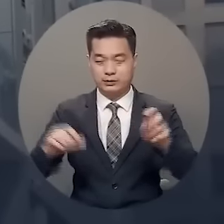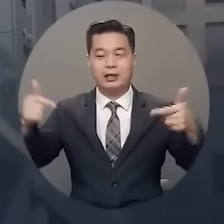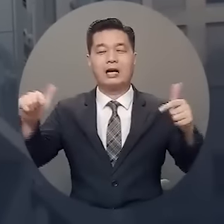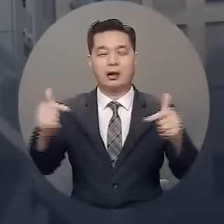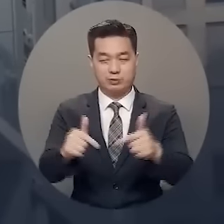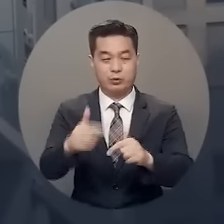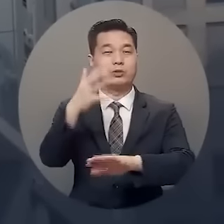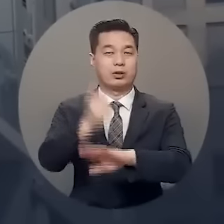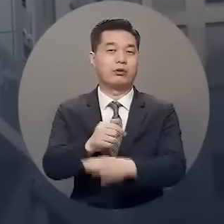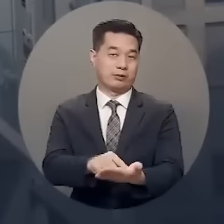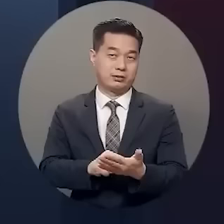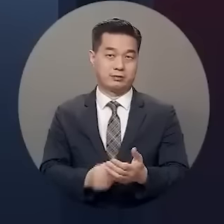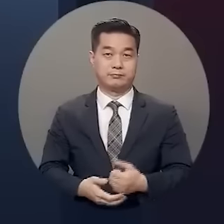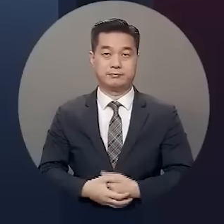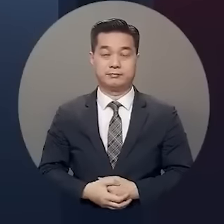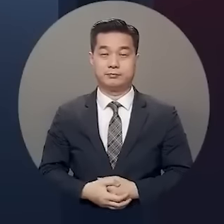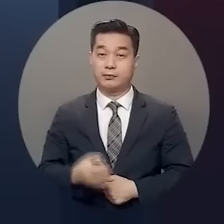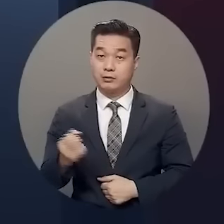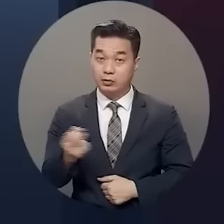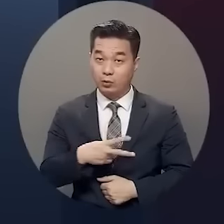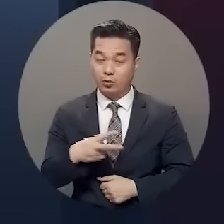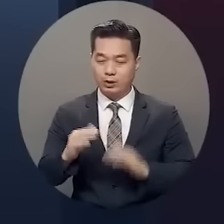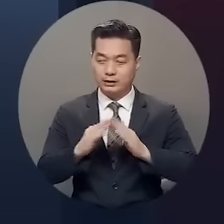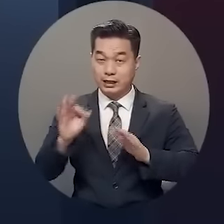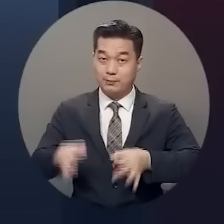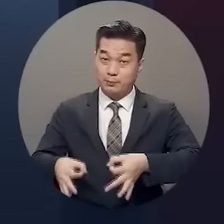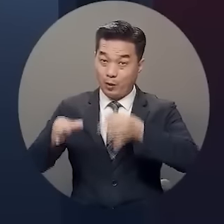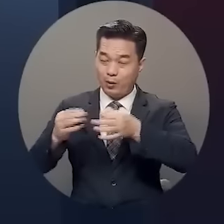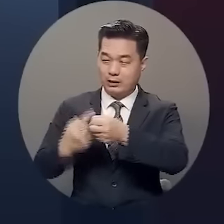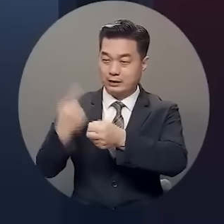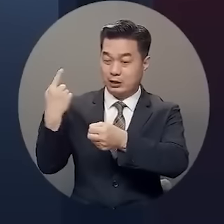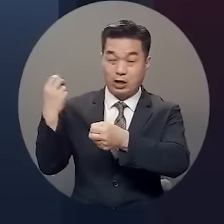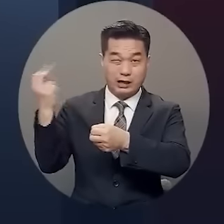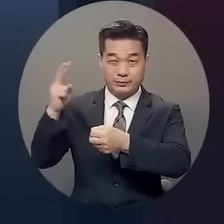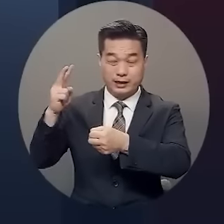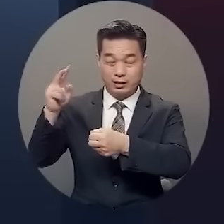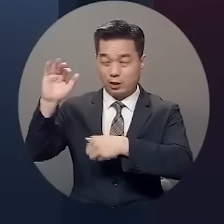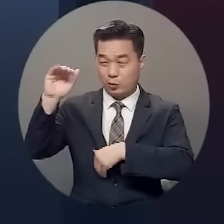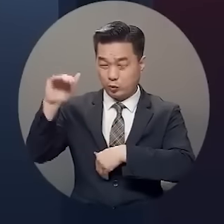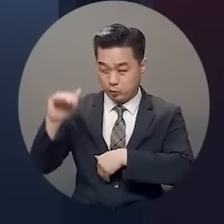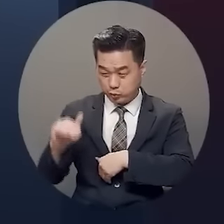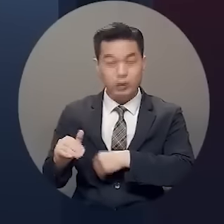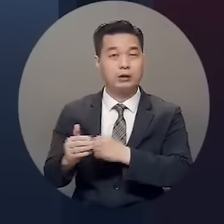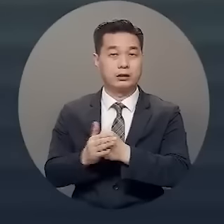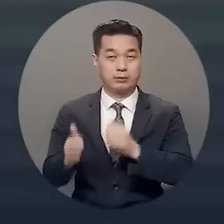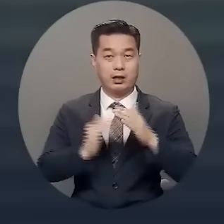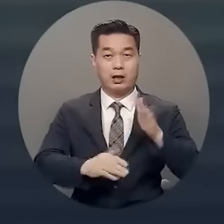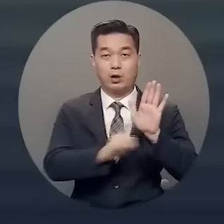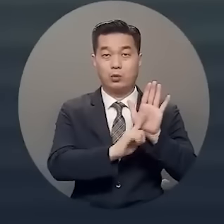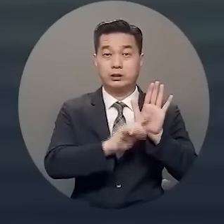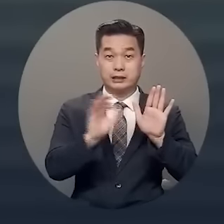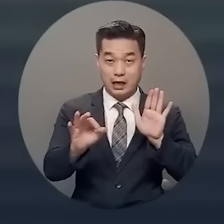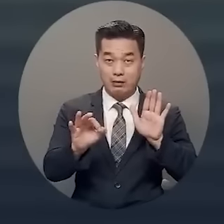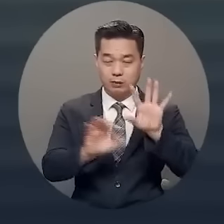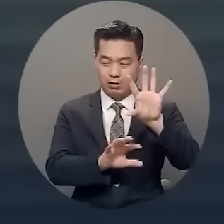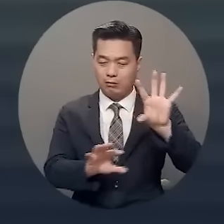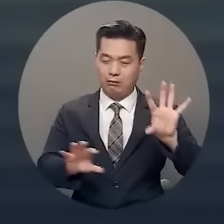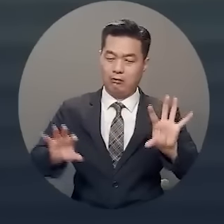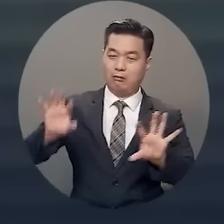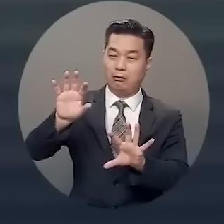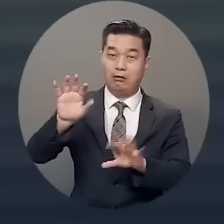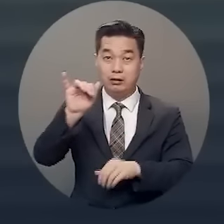결과로 돌아왔습니다 여기에 치솟던 집값이 작년부터 급격히 얼어붙으면서 공시 가격이 시세를 뛰어넘는 역전